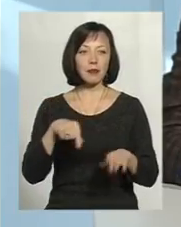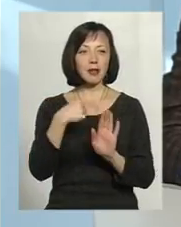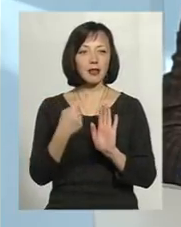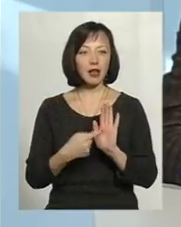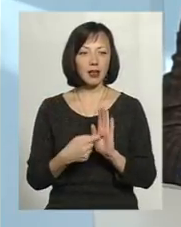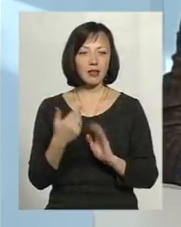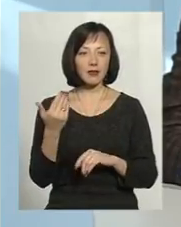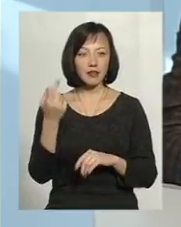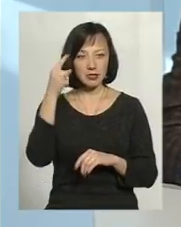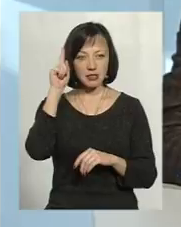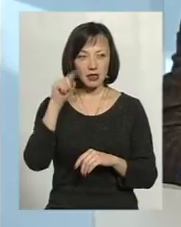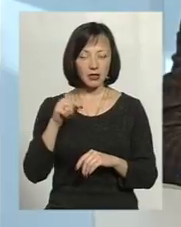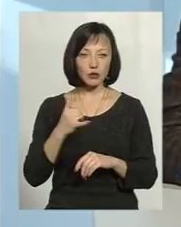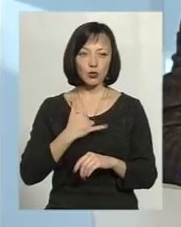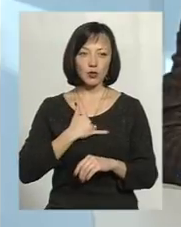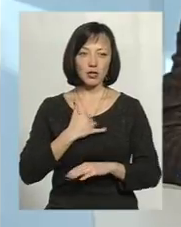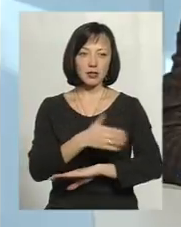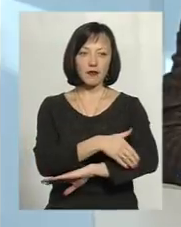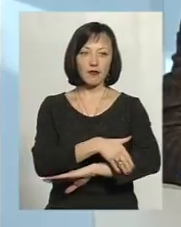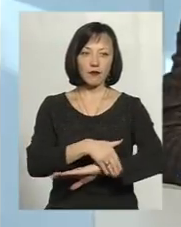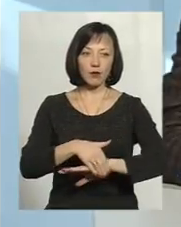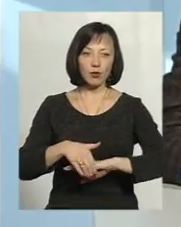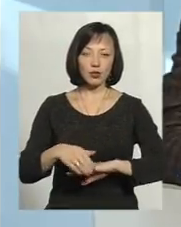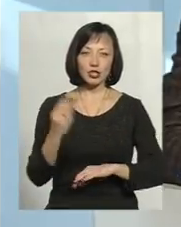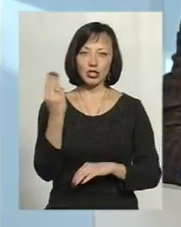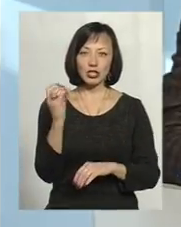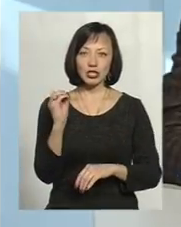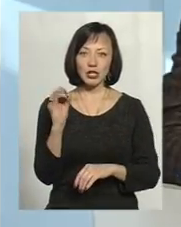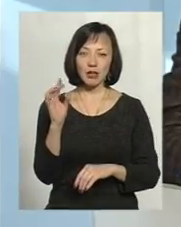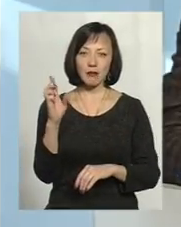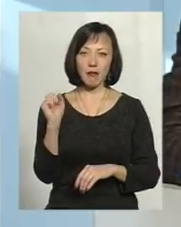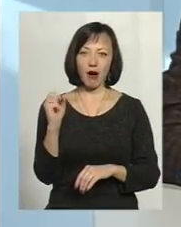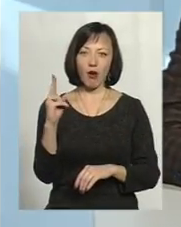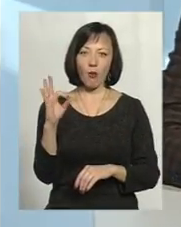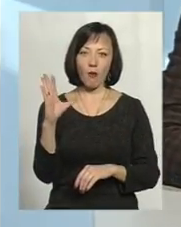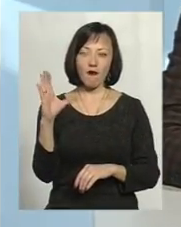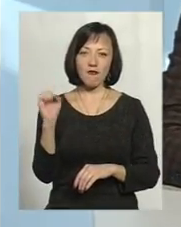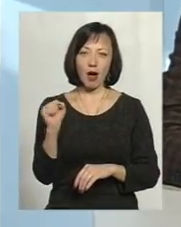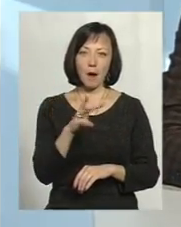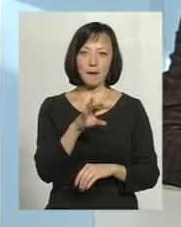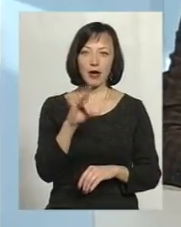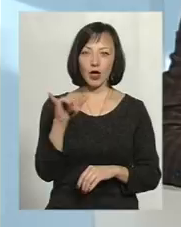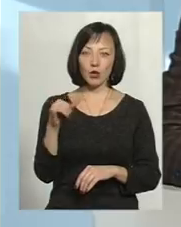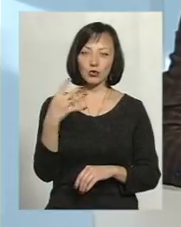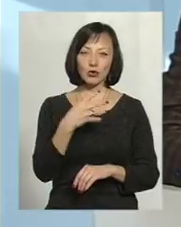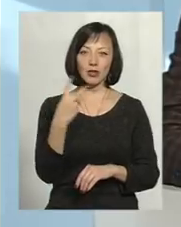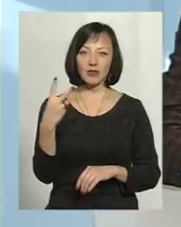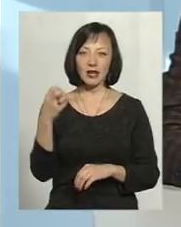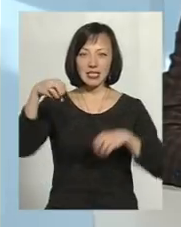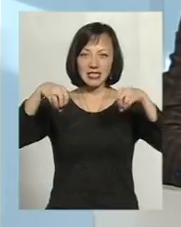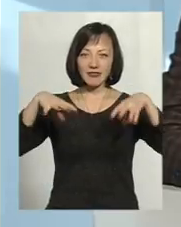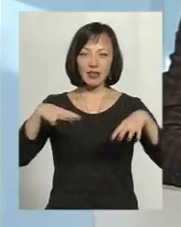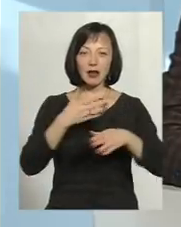Ви знаєте, що в нас на вулиці по Щербакова, по проспект Миру 42, світла немає,